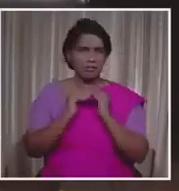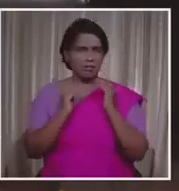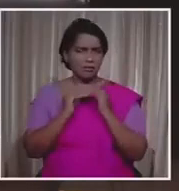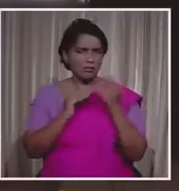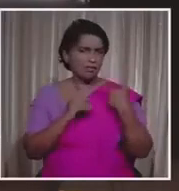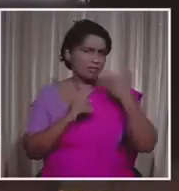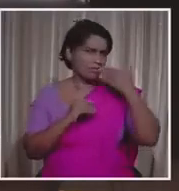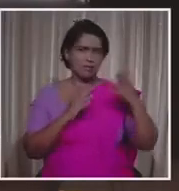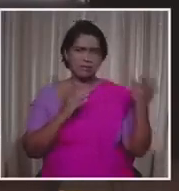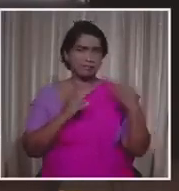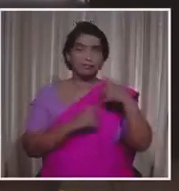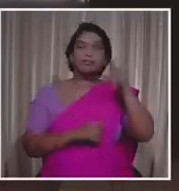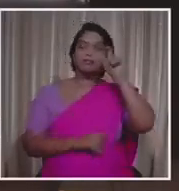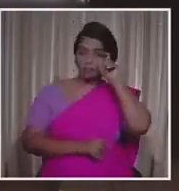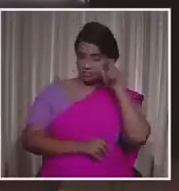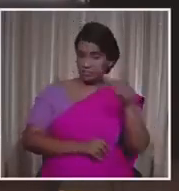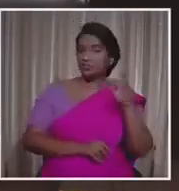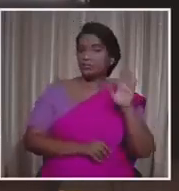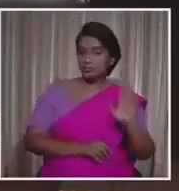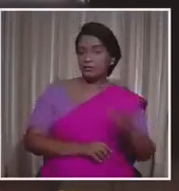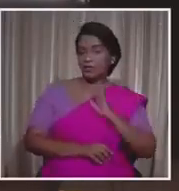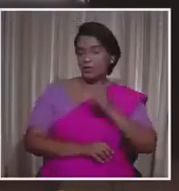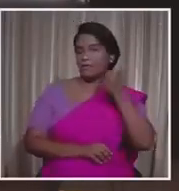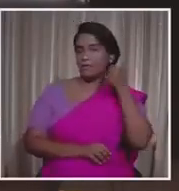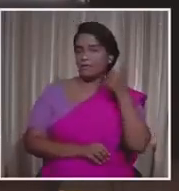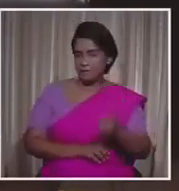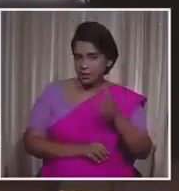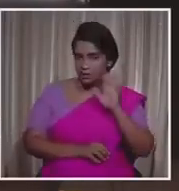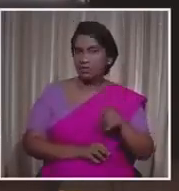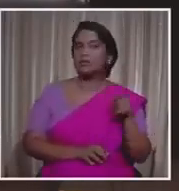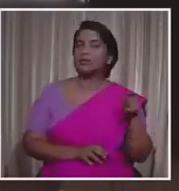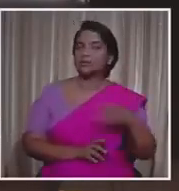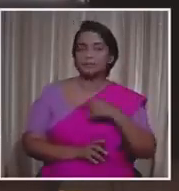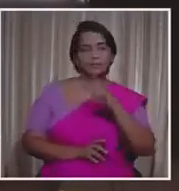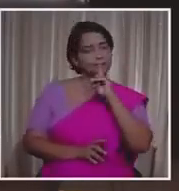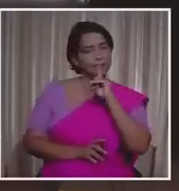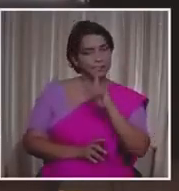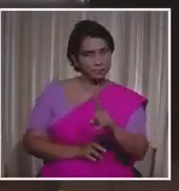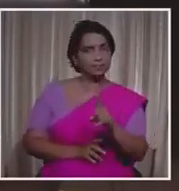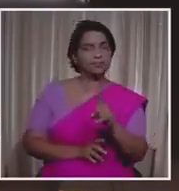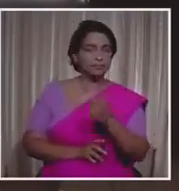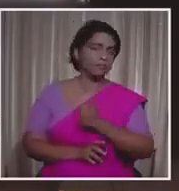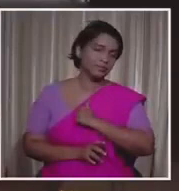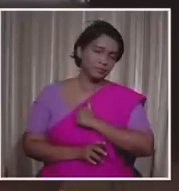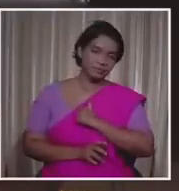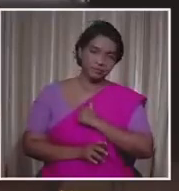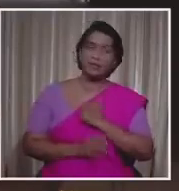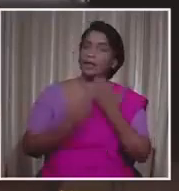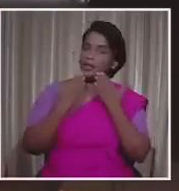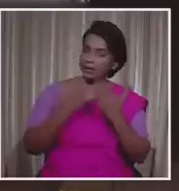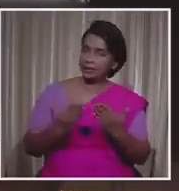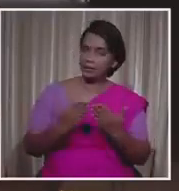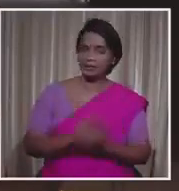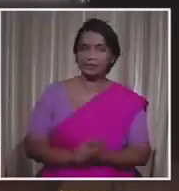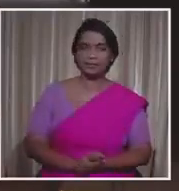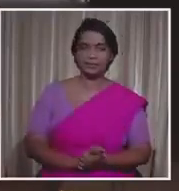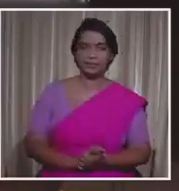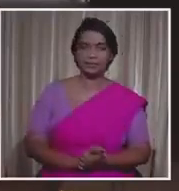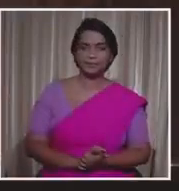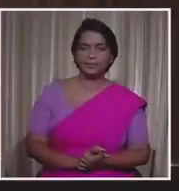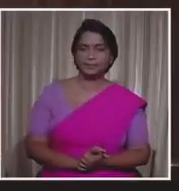පිළිබඳවද සැලකිලිමත් වීම අත්‍යවශ්‍ය බව දන්වා සිටීමට කැමැත්තෙමි. ස්තුතියි.